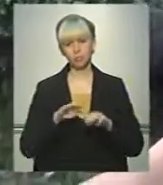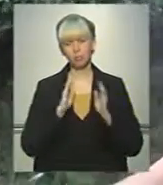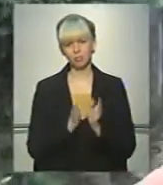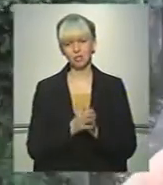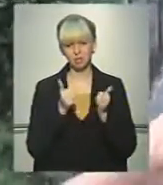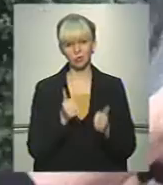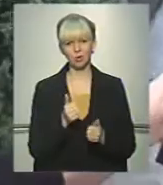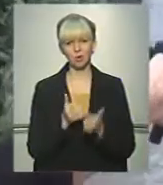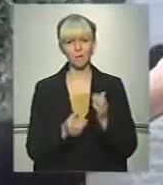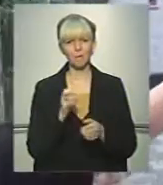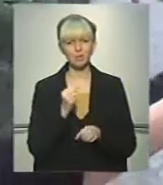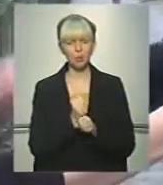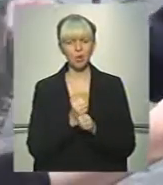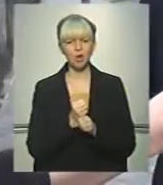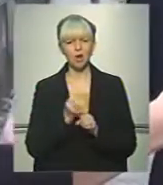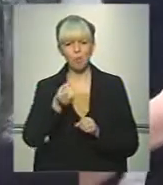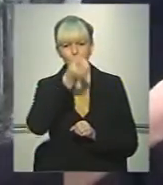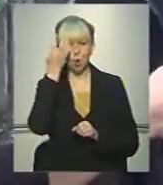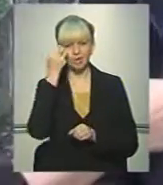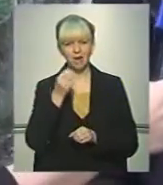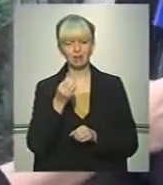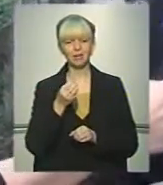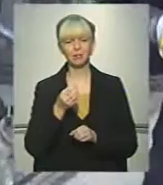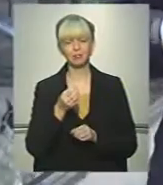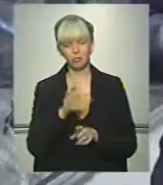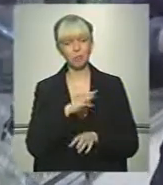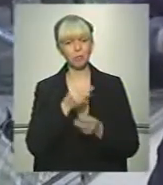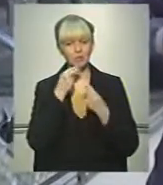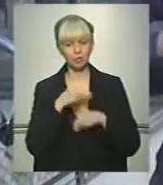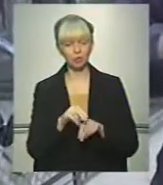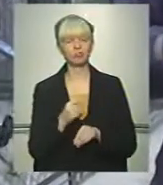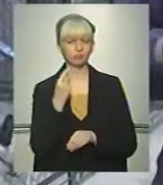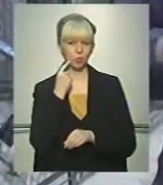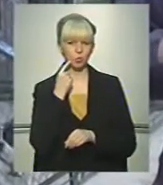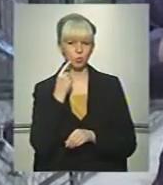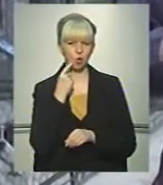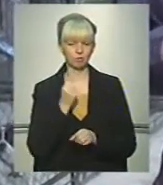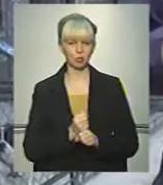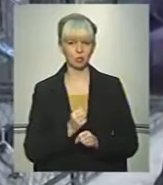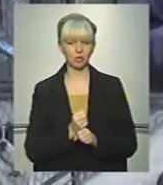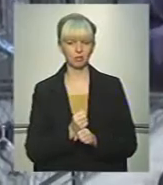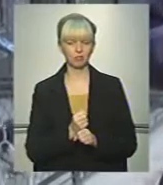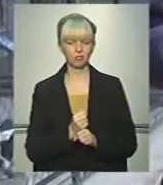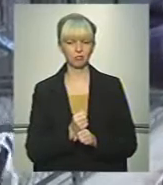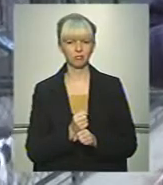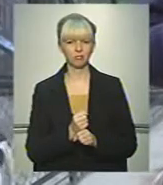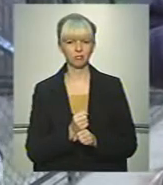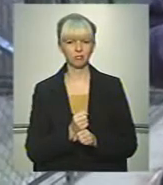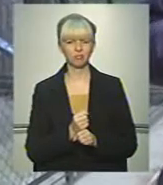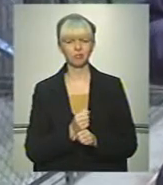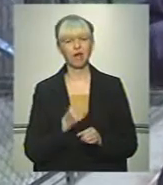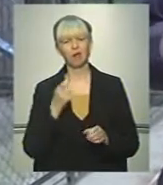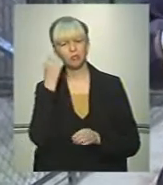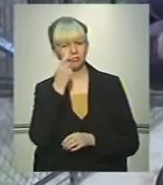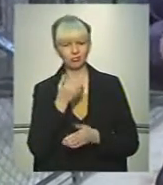добре. Але якщо зробили б Богдана Хмельницького, тоді було б ліпше. Добросовісно працюють. Все, не що вони